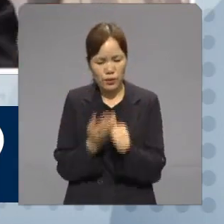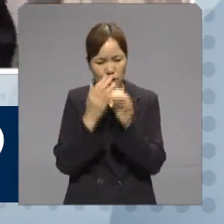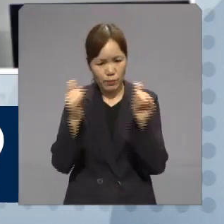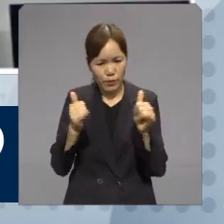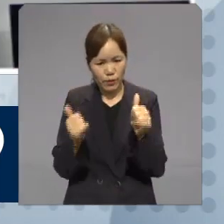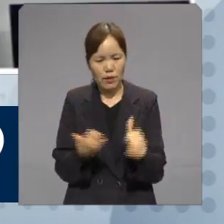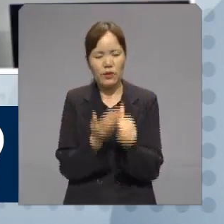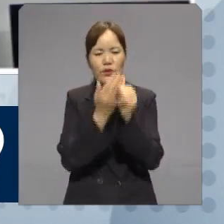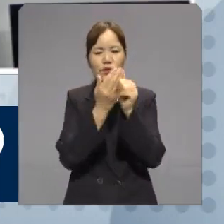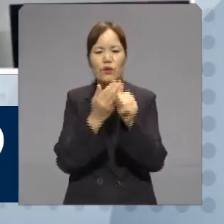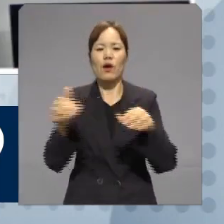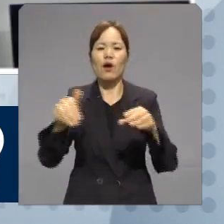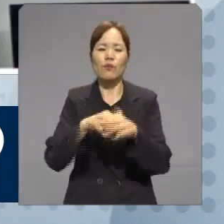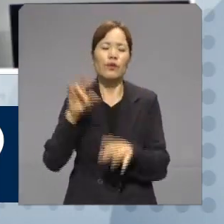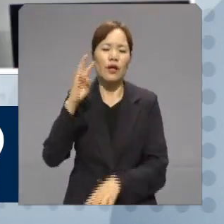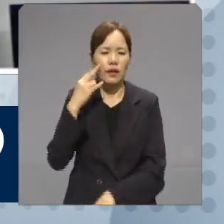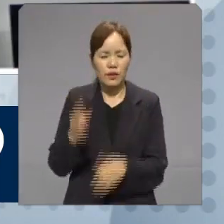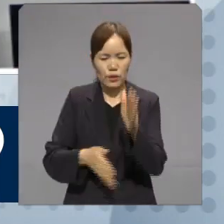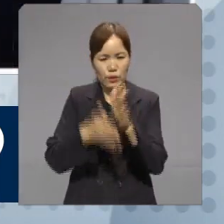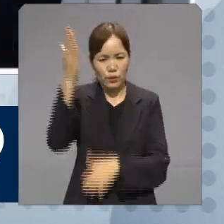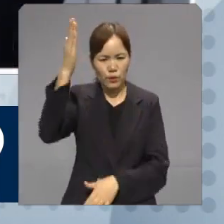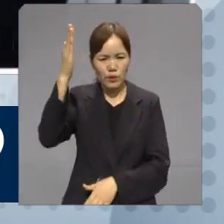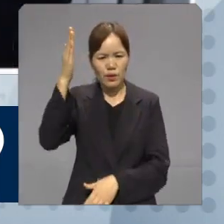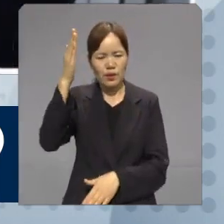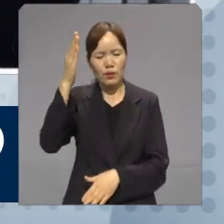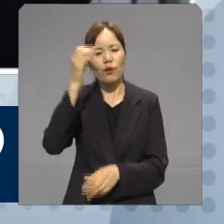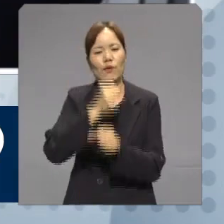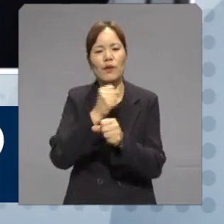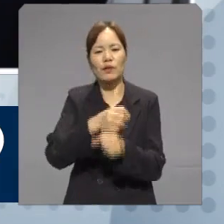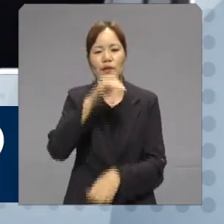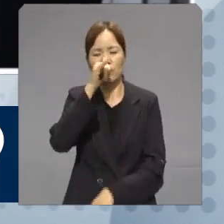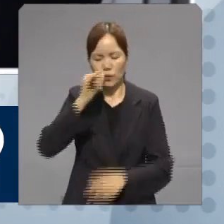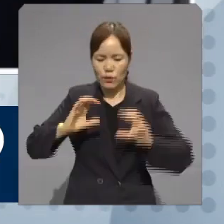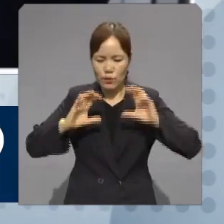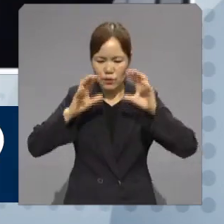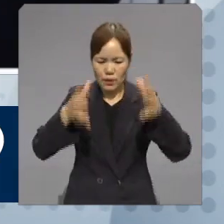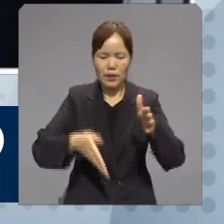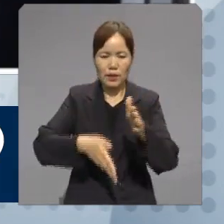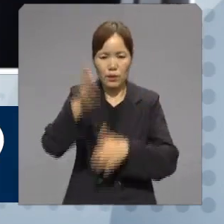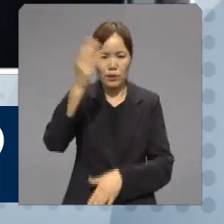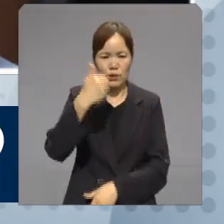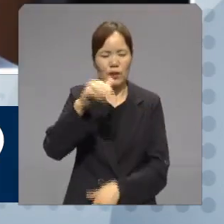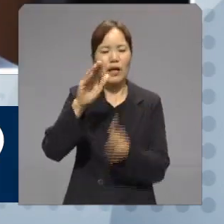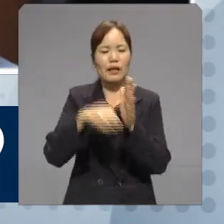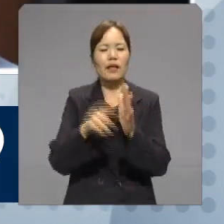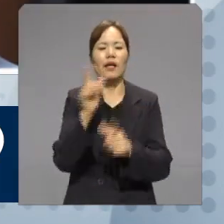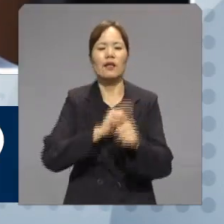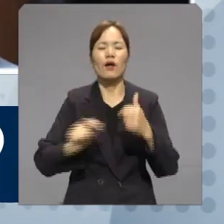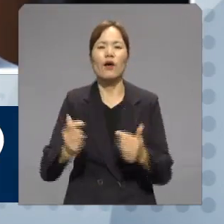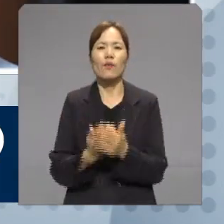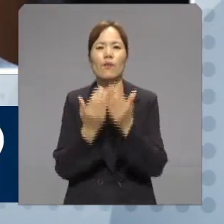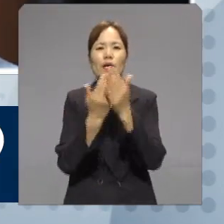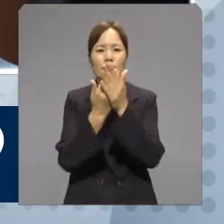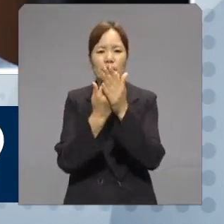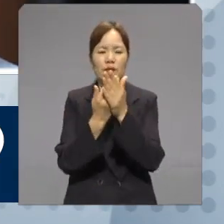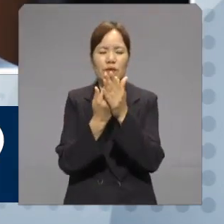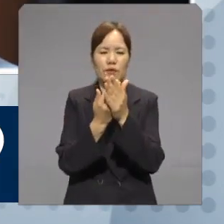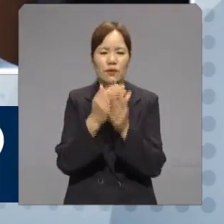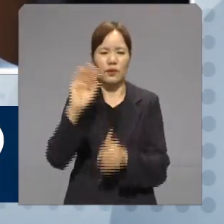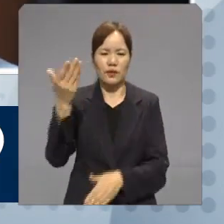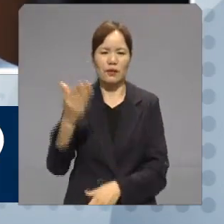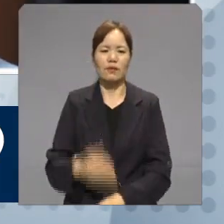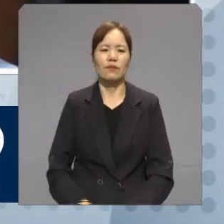도시로서 이미지도 만들어 가면서 인천이 그로벌 도시로 나가는데 한걸음 더 발전적인 기회를 갖게 될